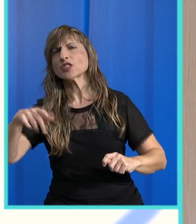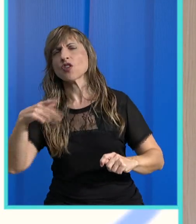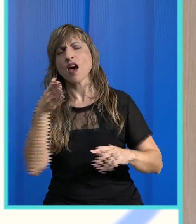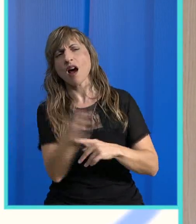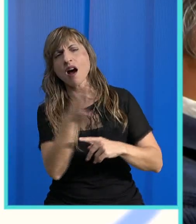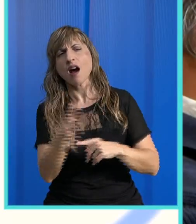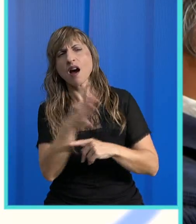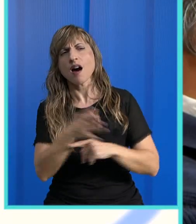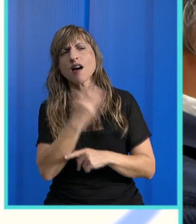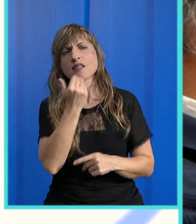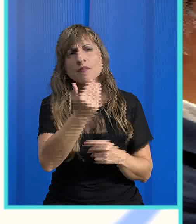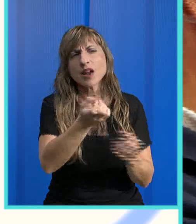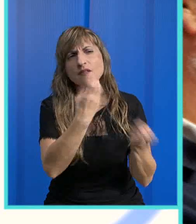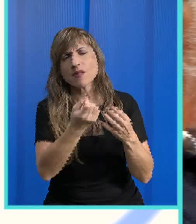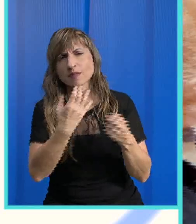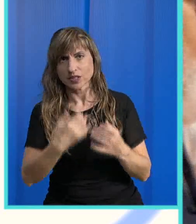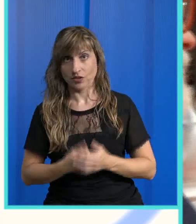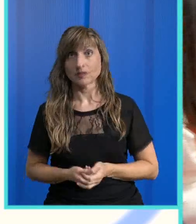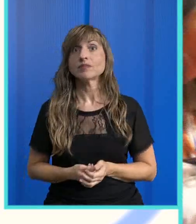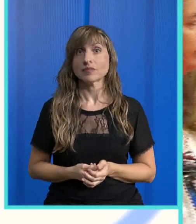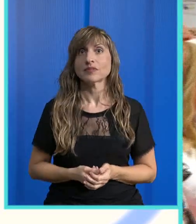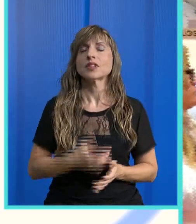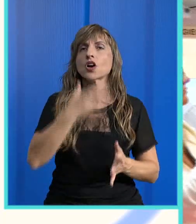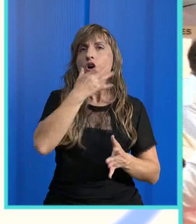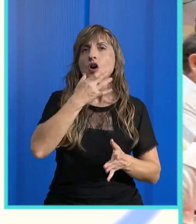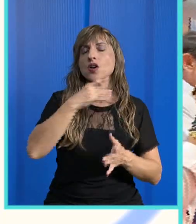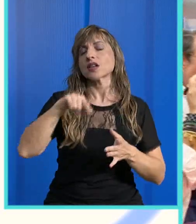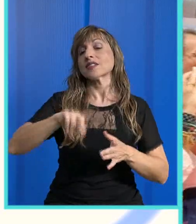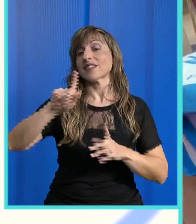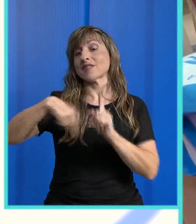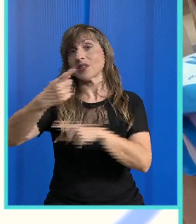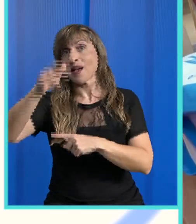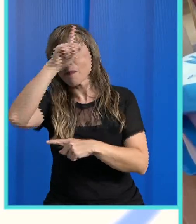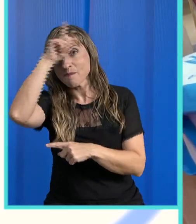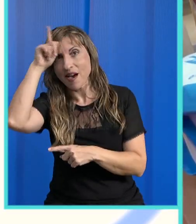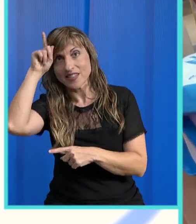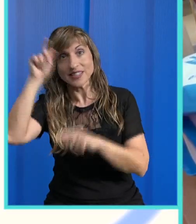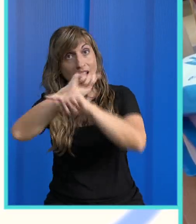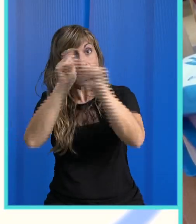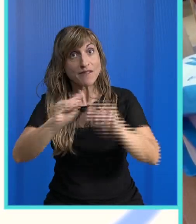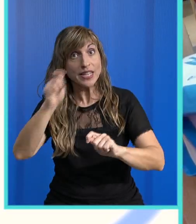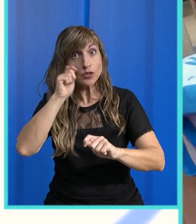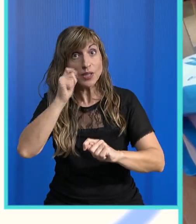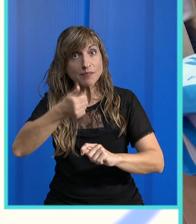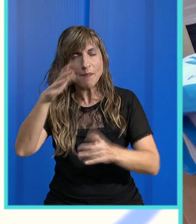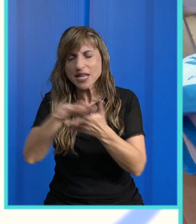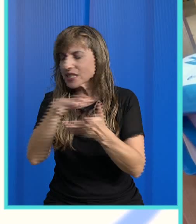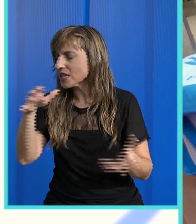La següent cita internacional que permetrà donar a conèixer la ciutat és la FITUR a Madrid la fira de turisme més gran d'Europa.